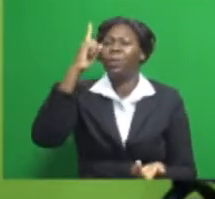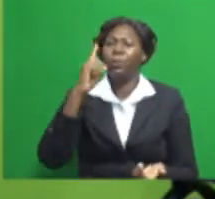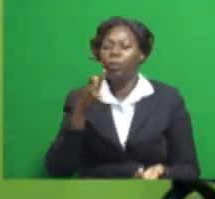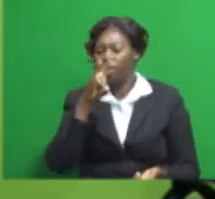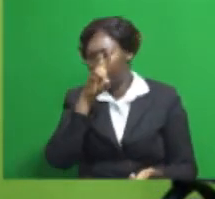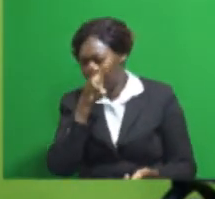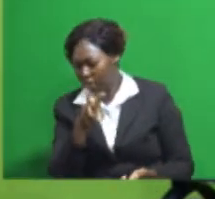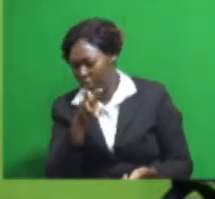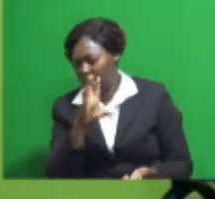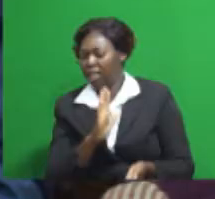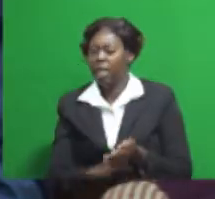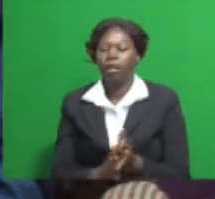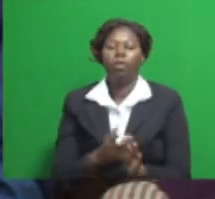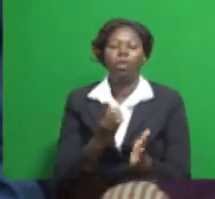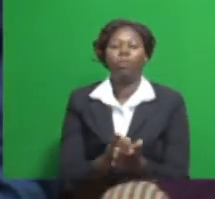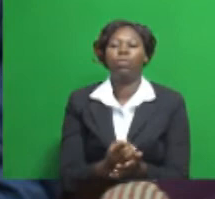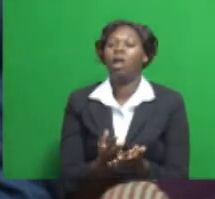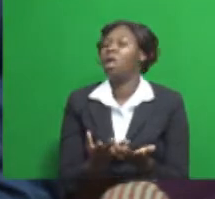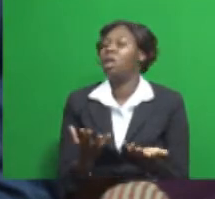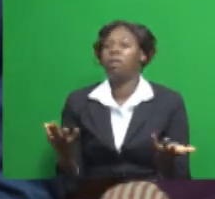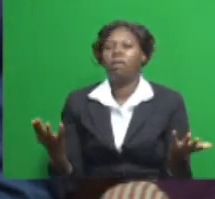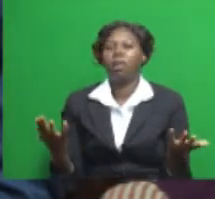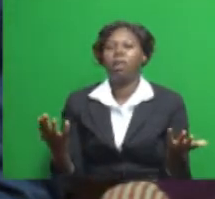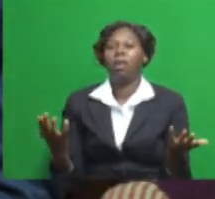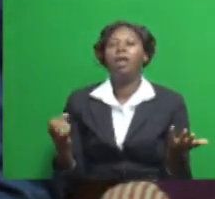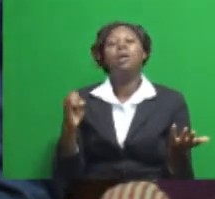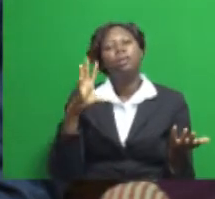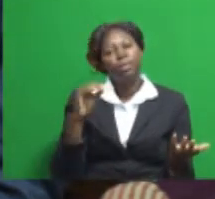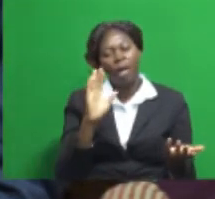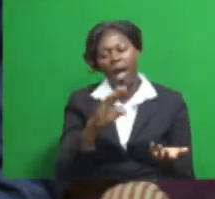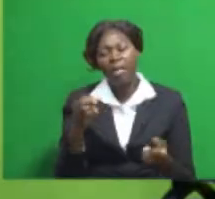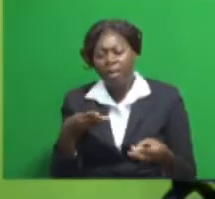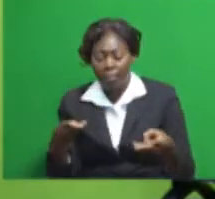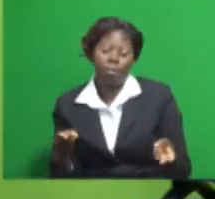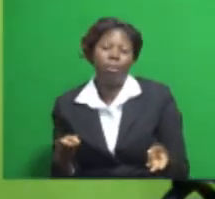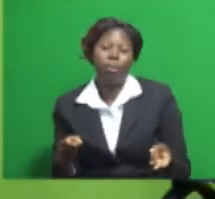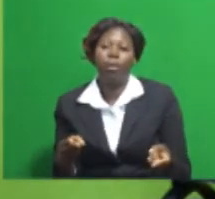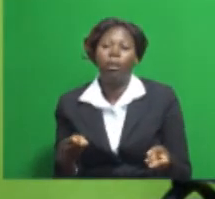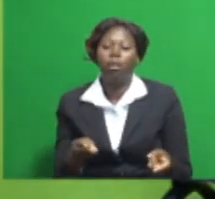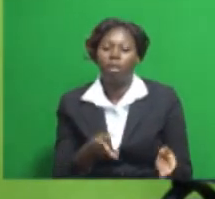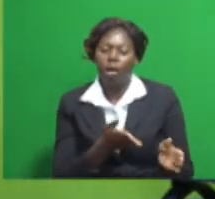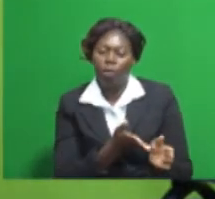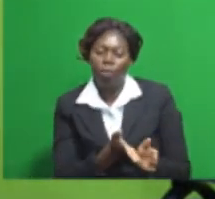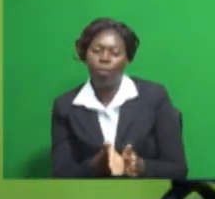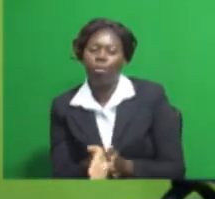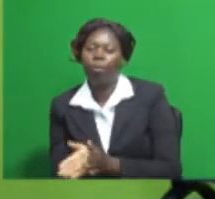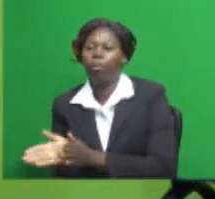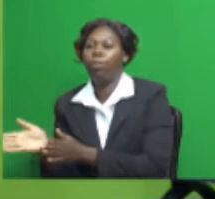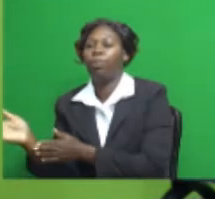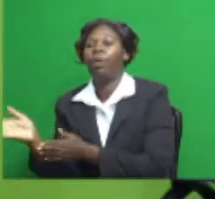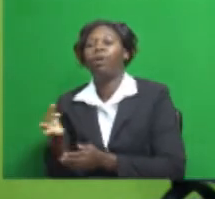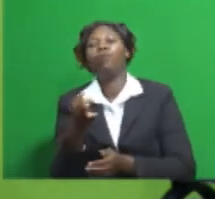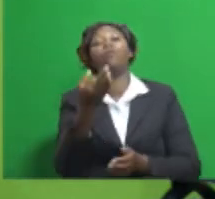zviri kupa mibvunzo kuvateereri. Mwaipesera vatobva kuna mwari. Anobva kuna mwari. But nzwisai vateereri.